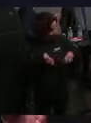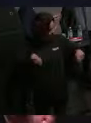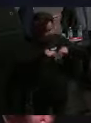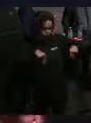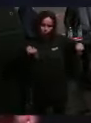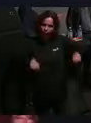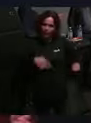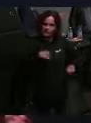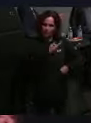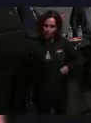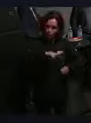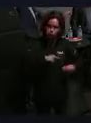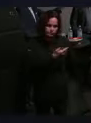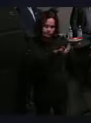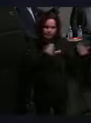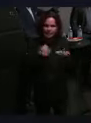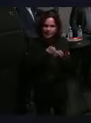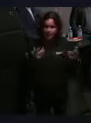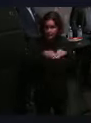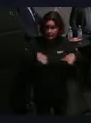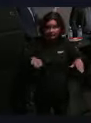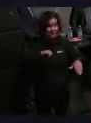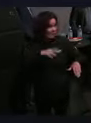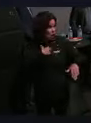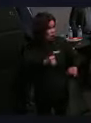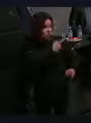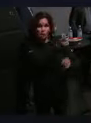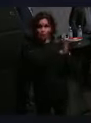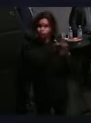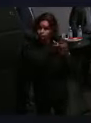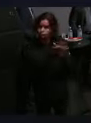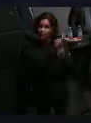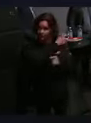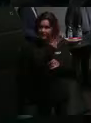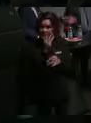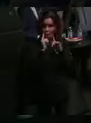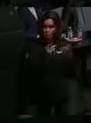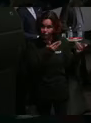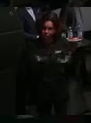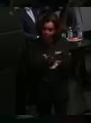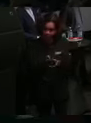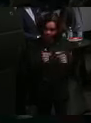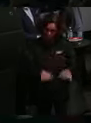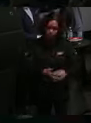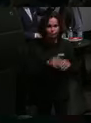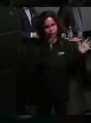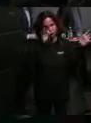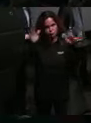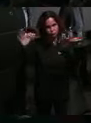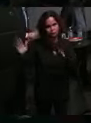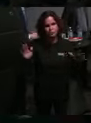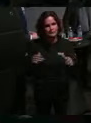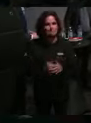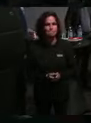skal vi få med oss noen flere opp på scenen. Hvis dere har lyst, så kan dere klappe for de tre rådene dere har på. Det sitteplass, det dere som trenger